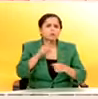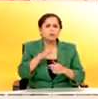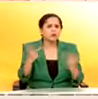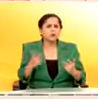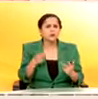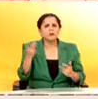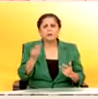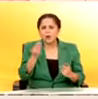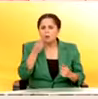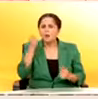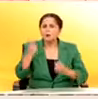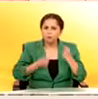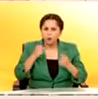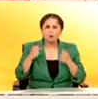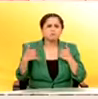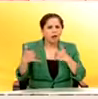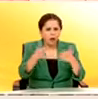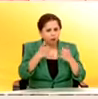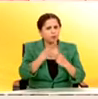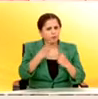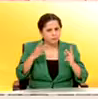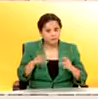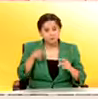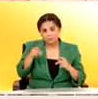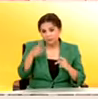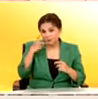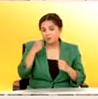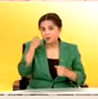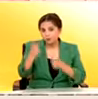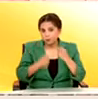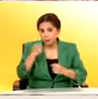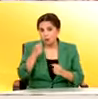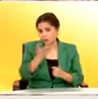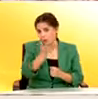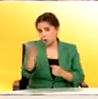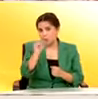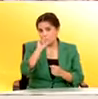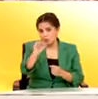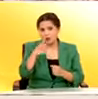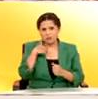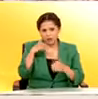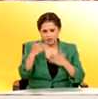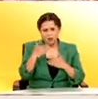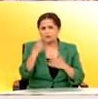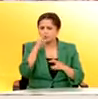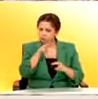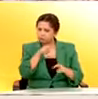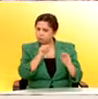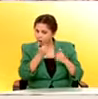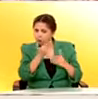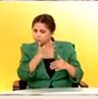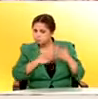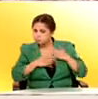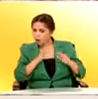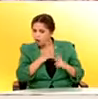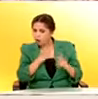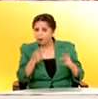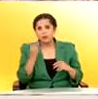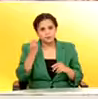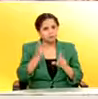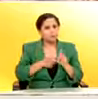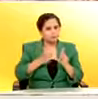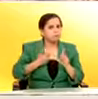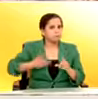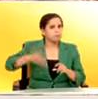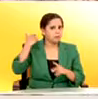ऐसी स्पोर्ट्स एक्टिविटीज से है जिनमें आपकी लिमिट्स की परख होती है। कुछ साल पहले